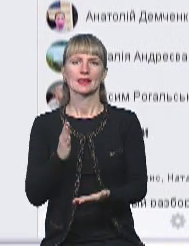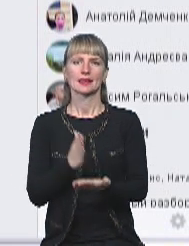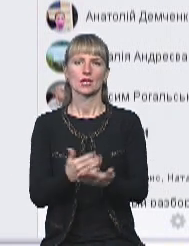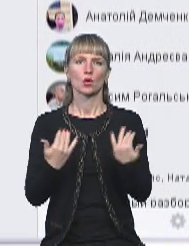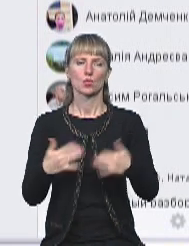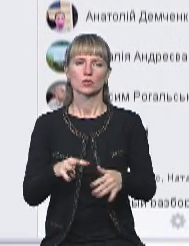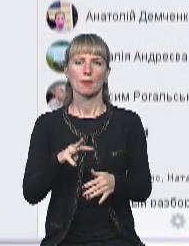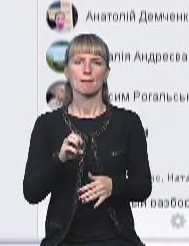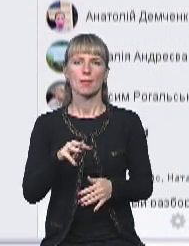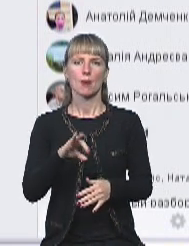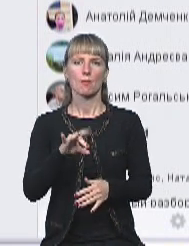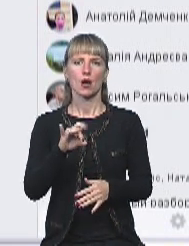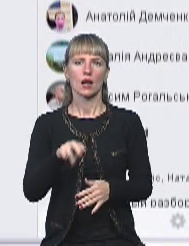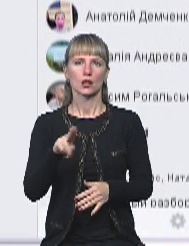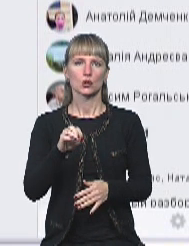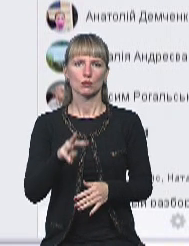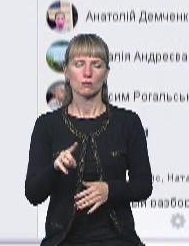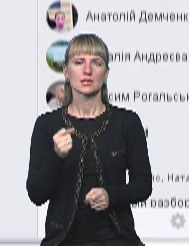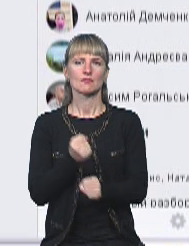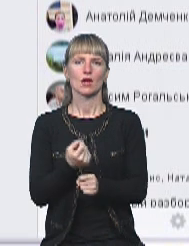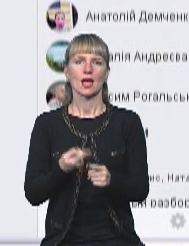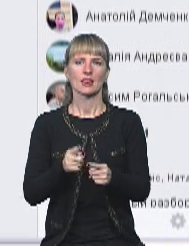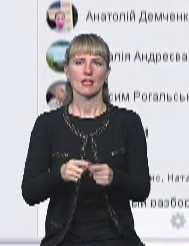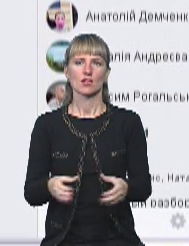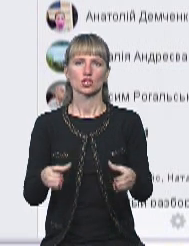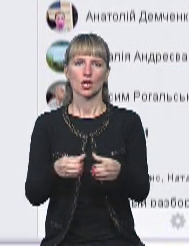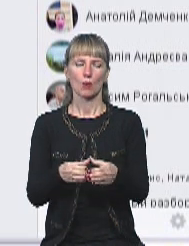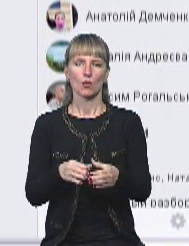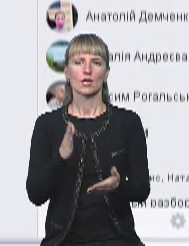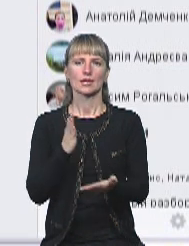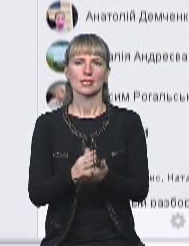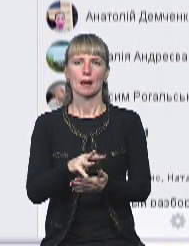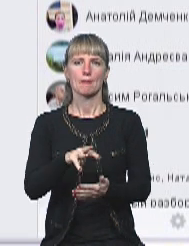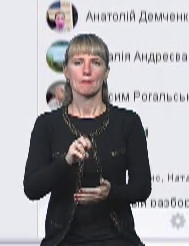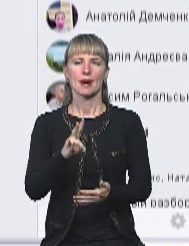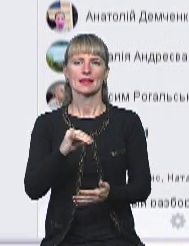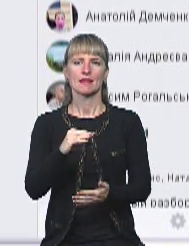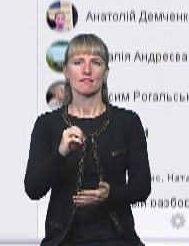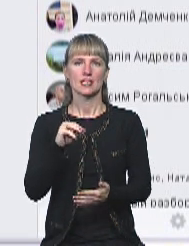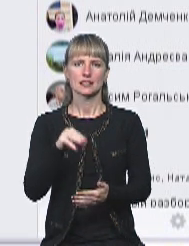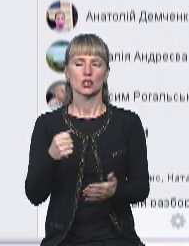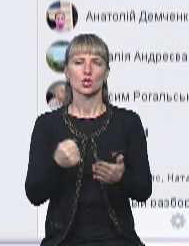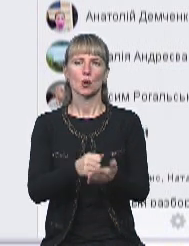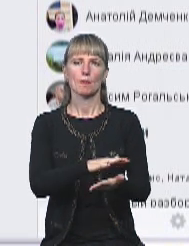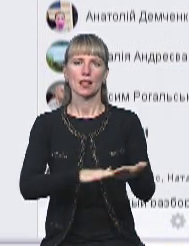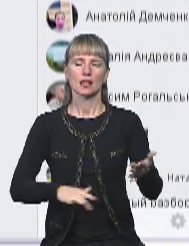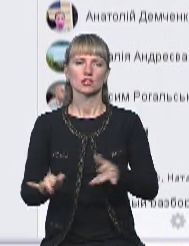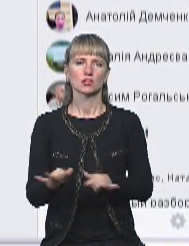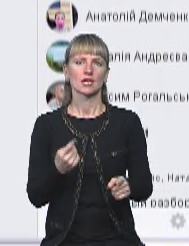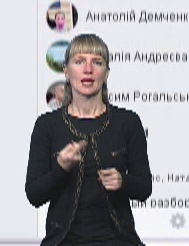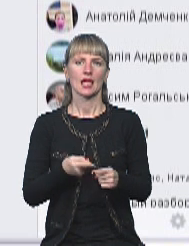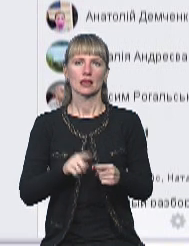вже меморандум щодо створення цього штабу, і є вже маніфест щодо подальших дій. Це все відбувалося